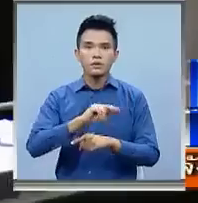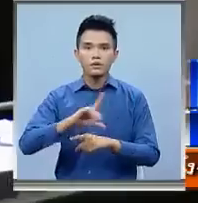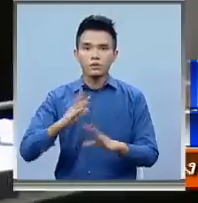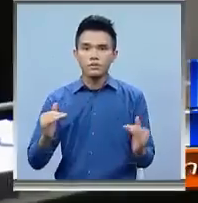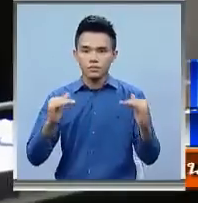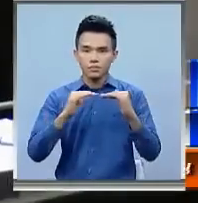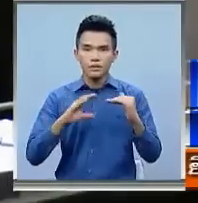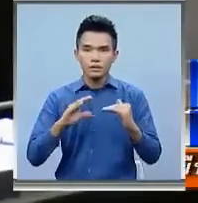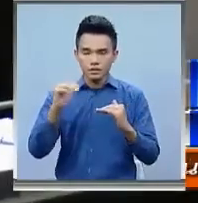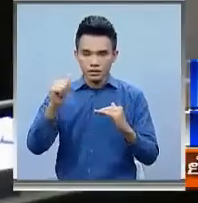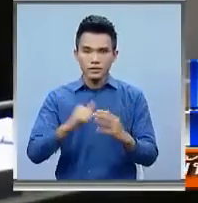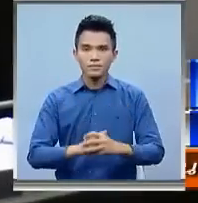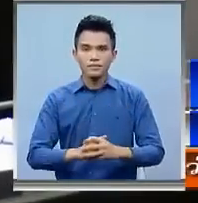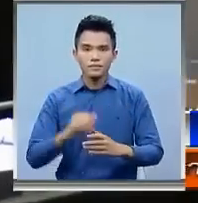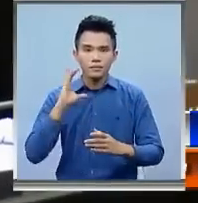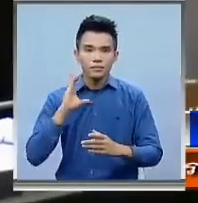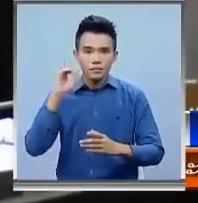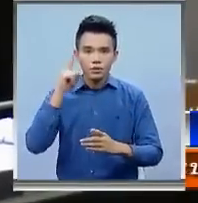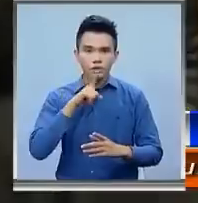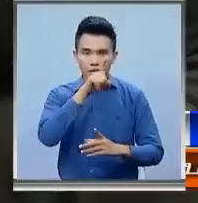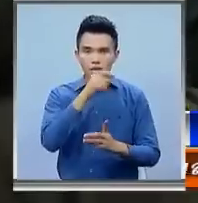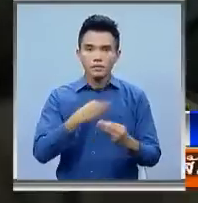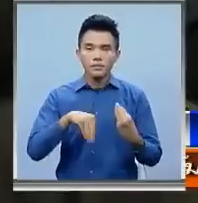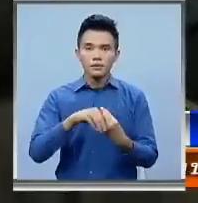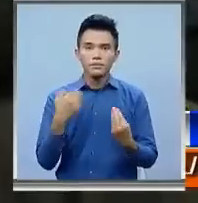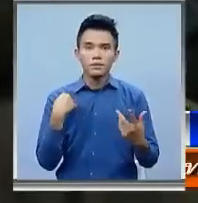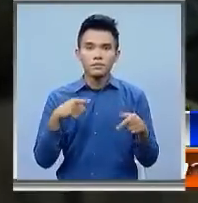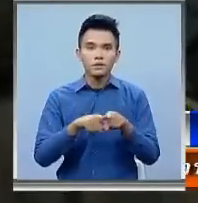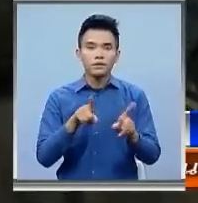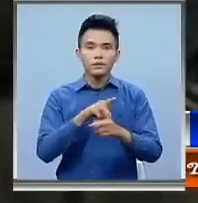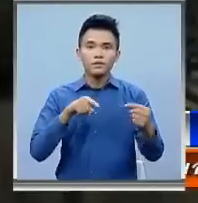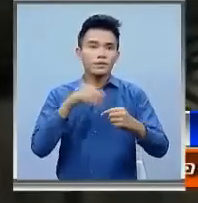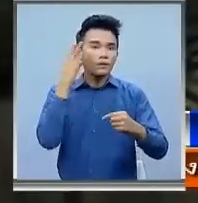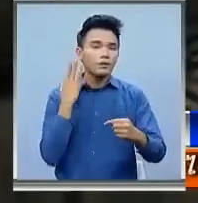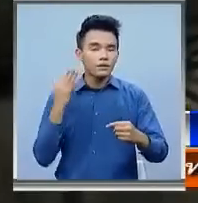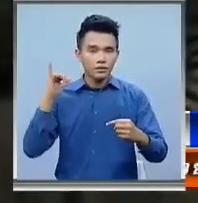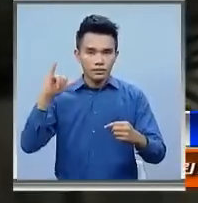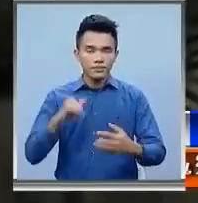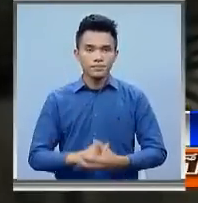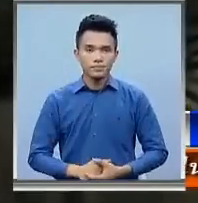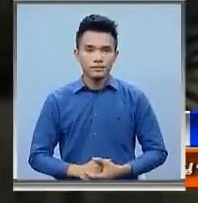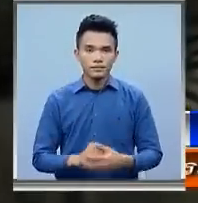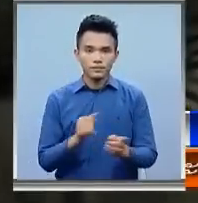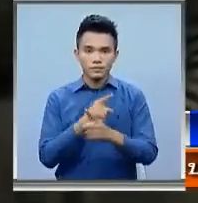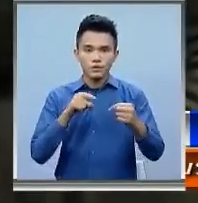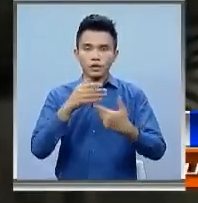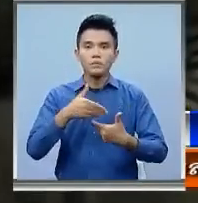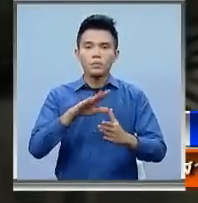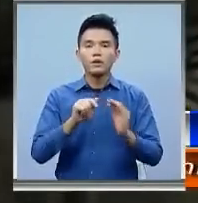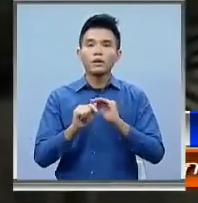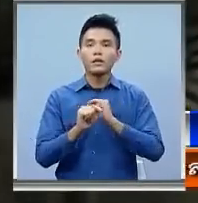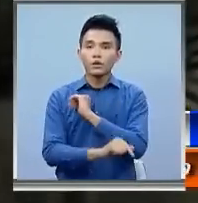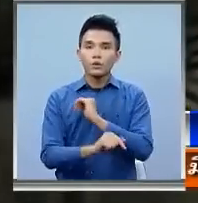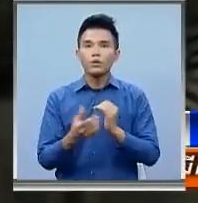ครับส่วนวันพรุ่งนี้จะมีการซักถามในสำนวนคดีของนางสาวยิ่งลักษณ์ชินวัตรอดีตนายกรัฐมนกรณีปล่อยให้มีการทุจริตโครงการรับ